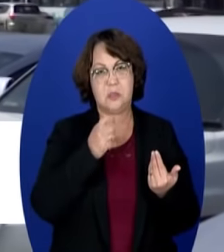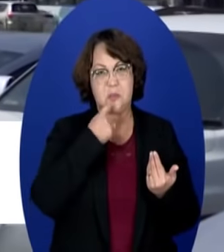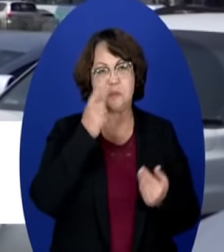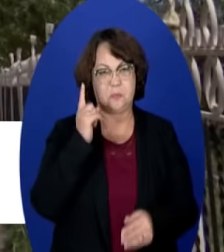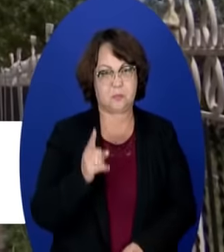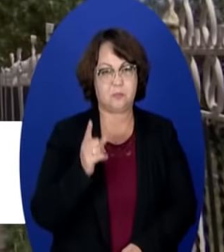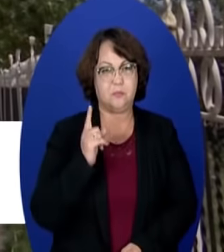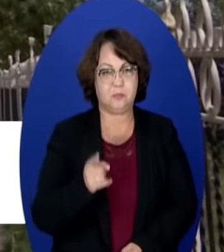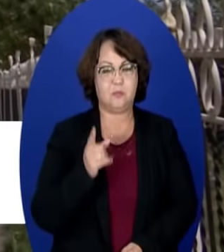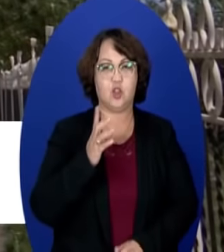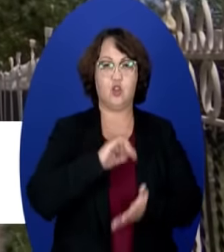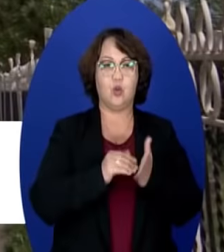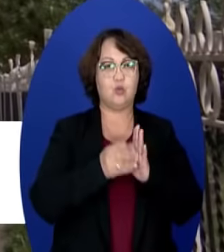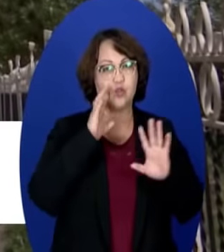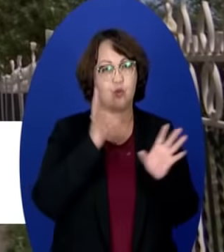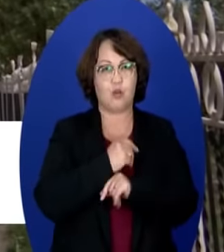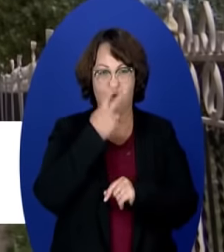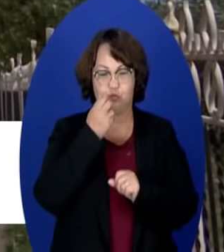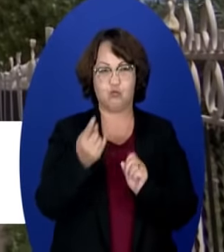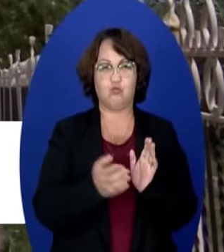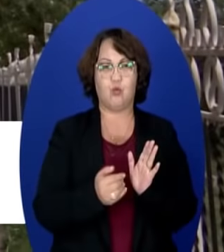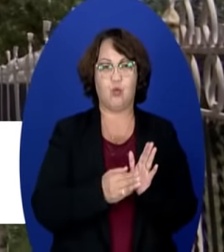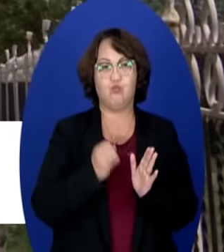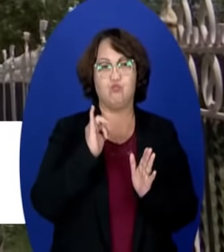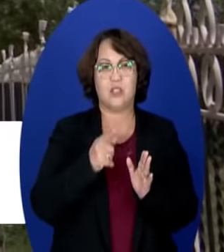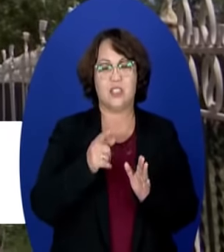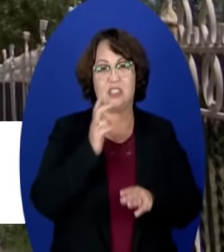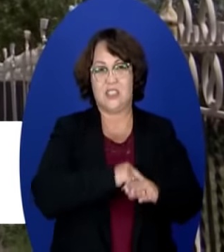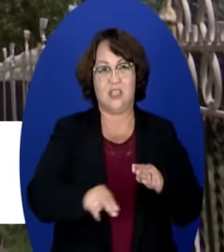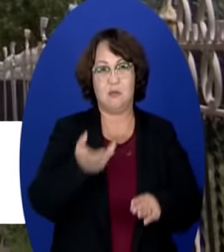Тэр төлөвлөлт нь жохон дутуу байна уу? Цэсэрлэг байхгүй л нөгөө хүүхдээ